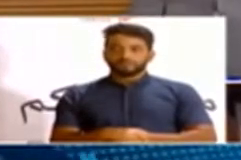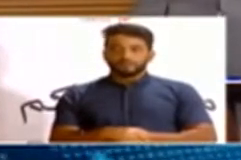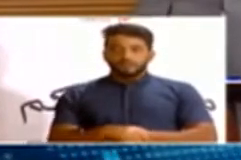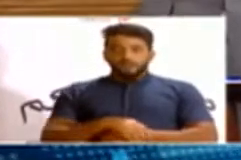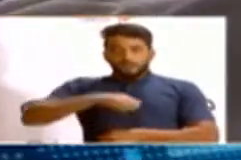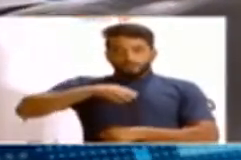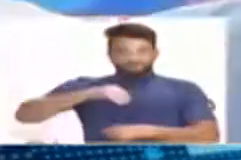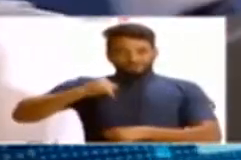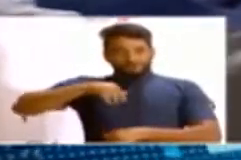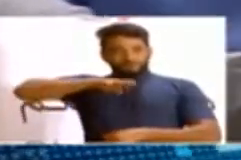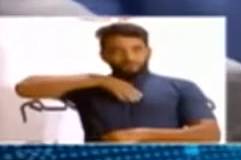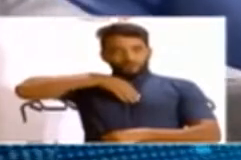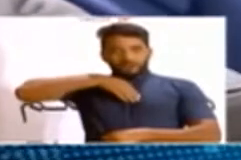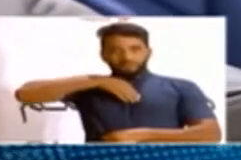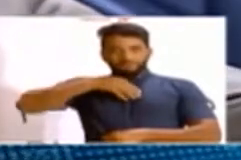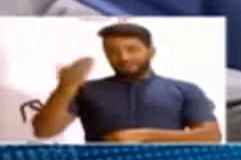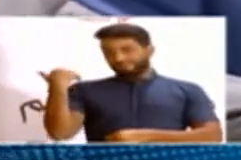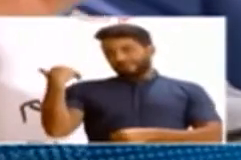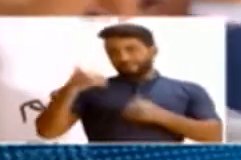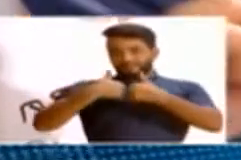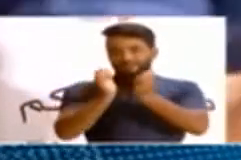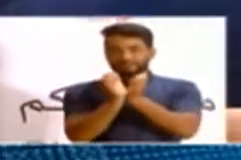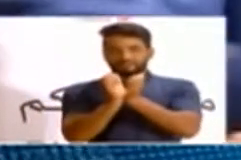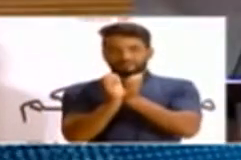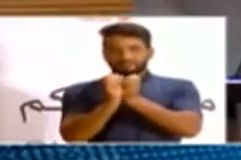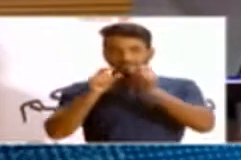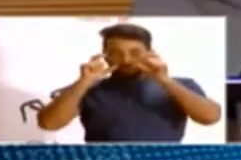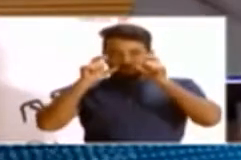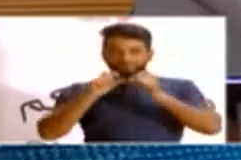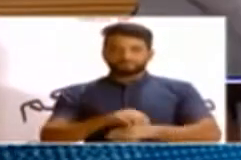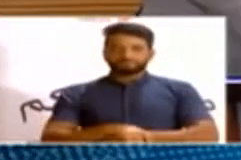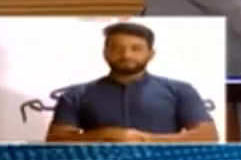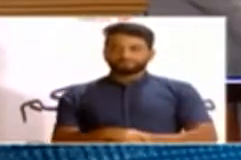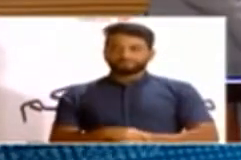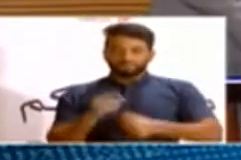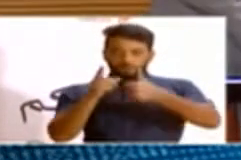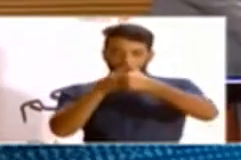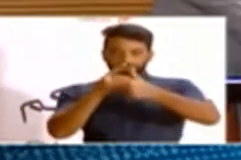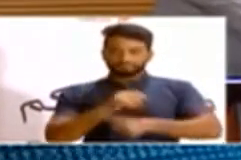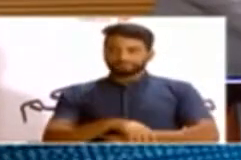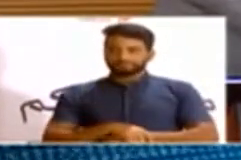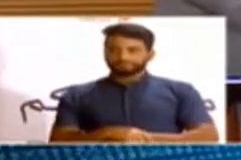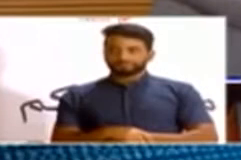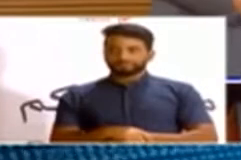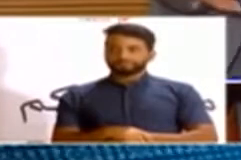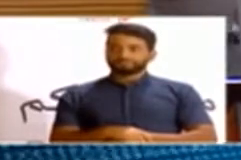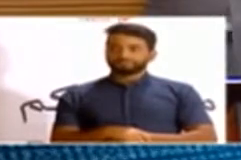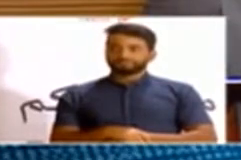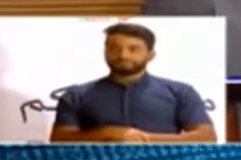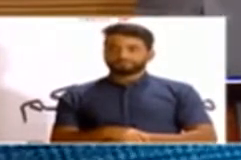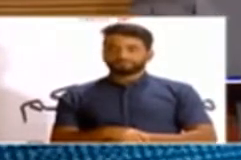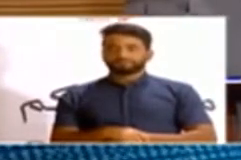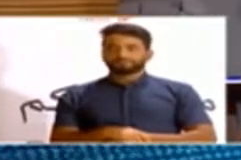بدول إقليمية وممكن حتى بدول خارجية غربية،